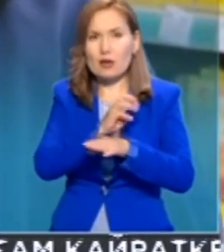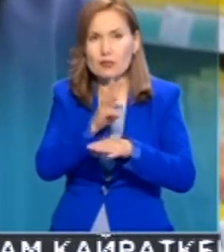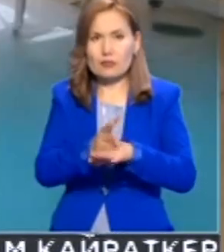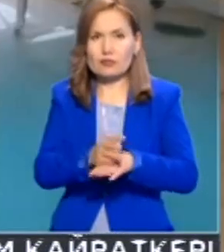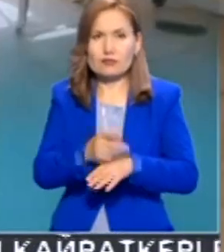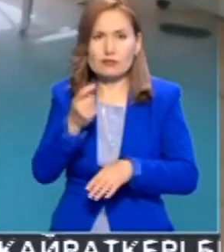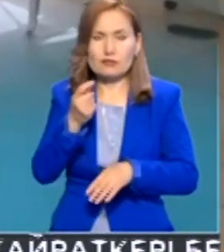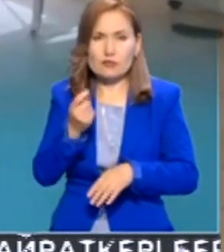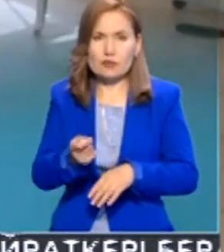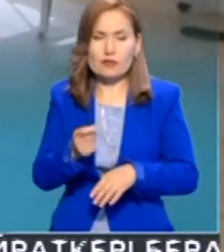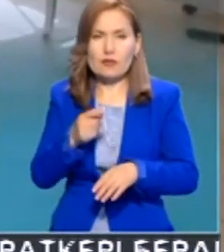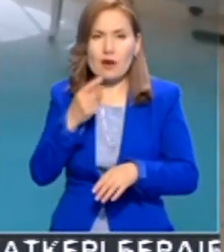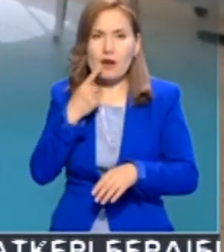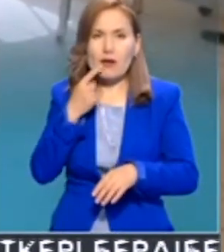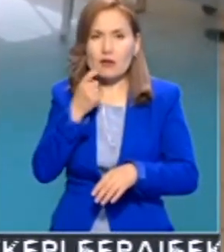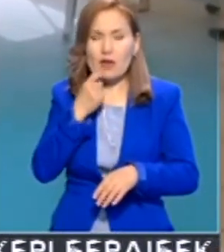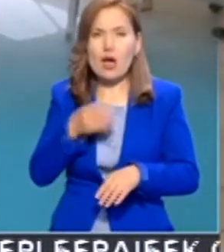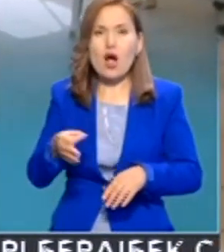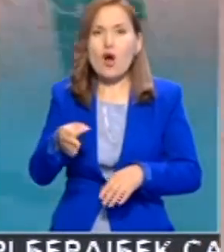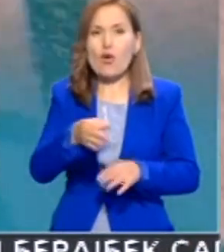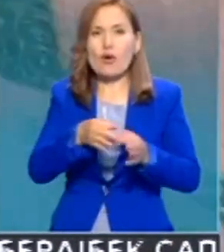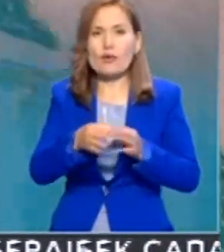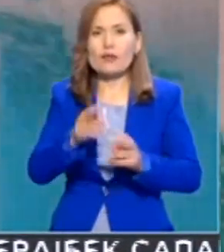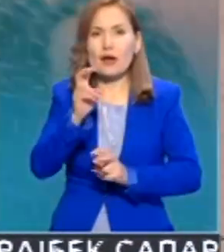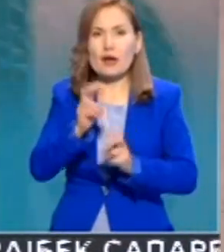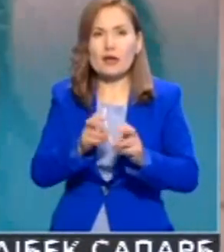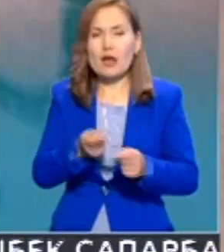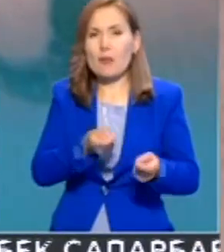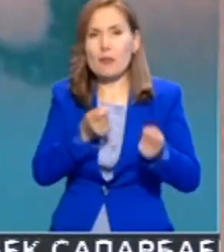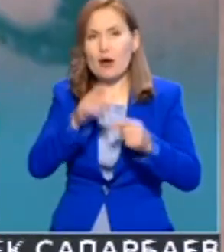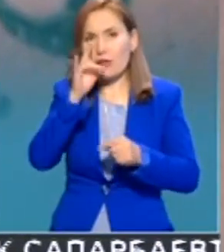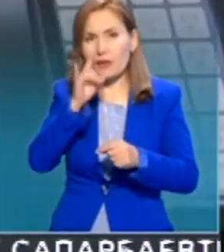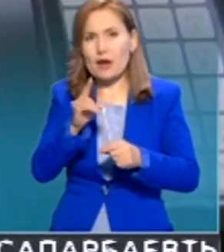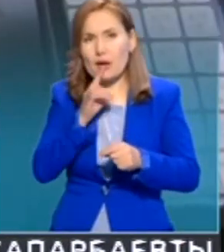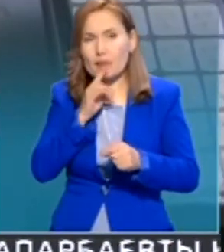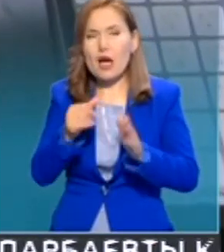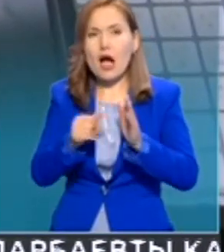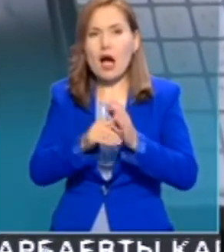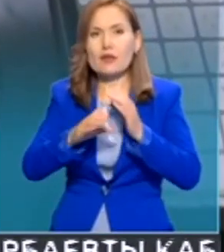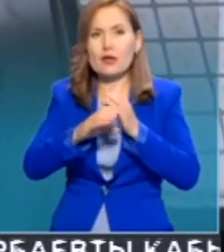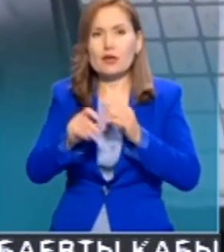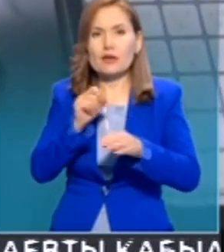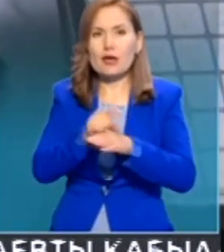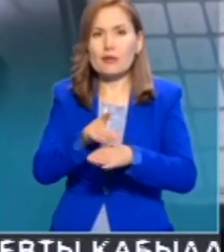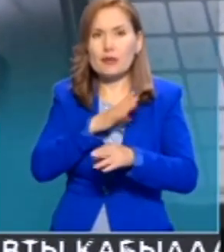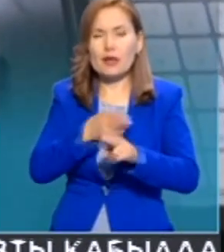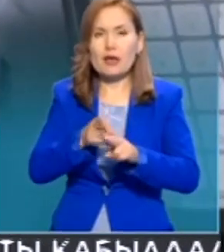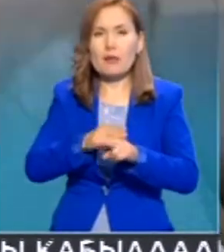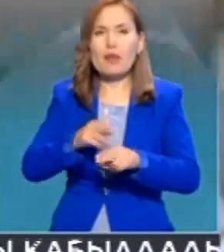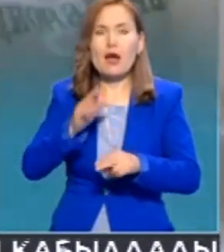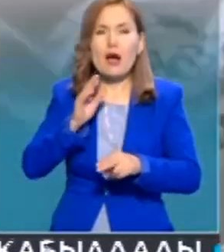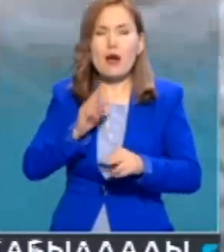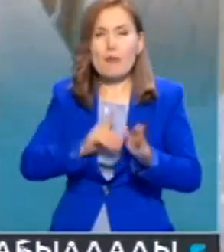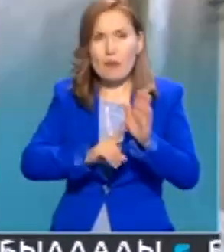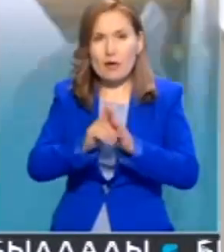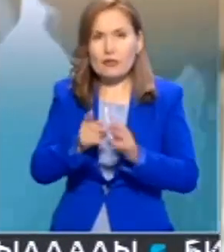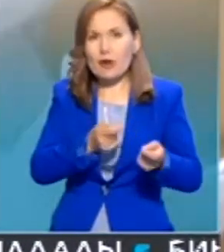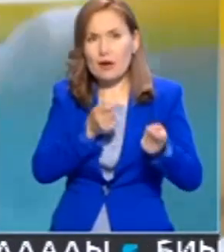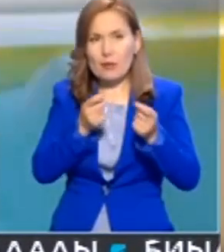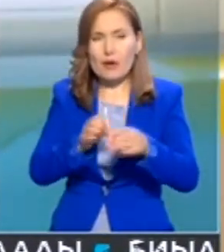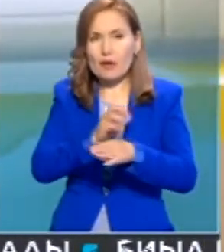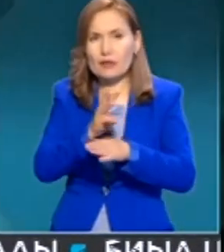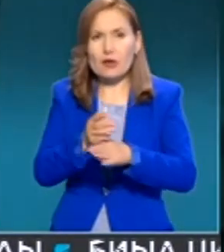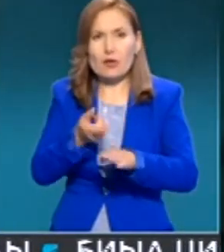кетеді. Облыс Көксу зауытынан келетін отандық өнімнің 6 вагонына тапсырыс берген. Алда келе бастады, бірақ бағасы